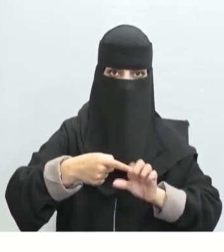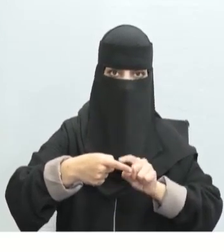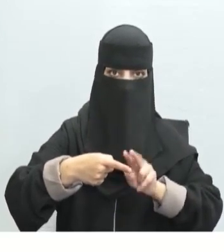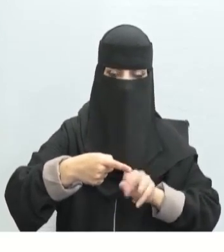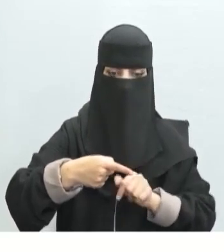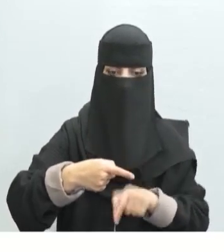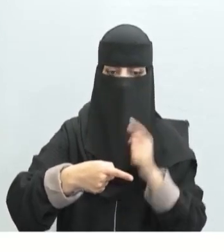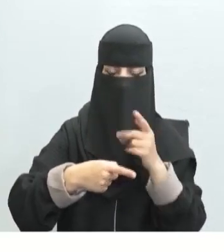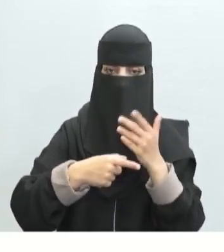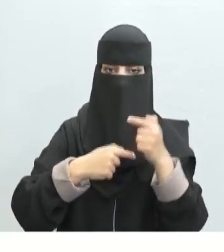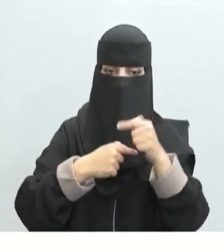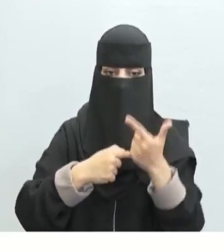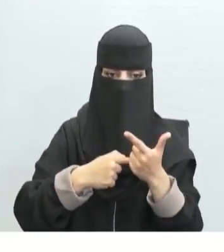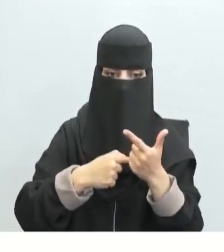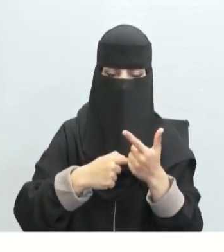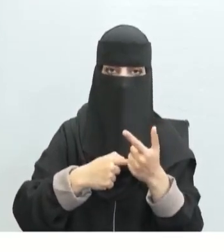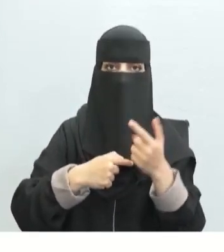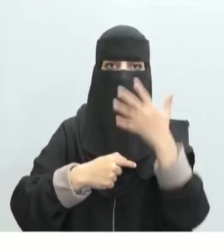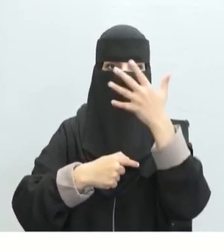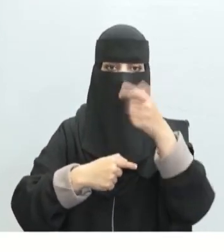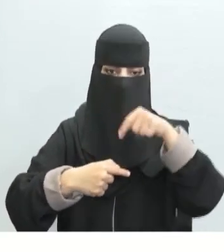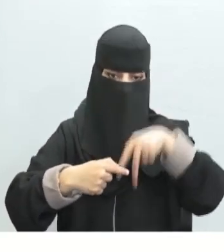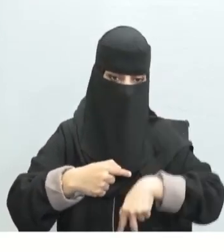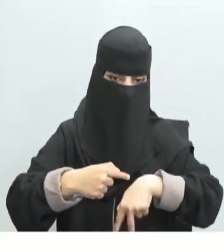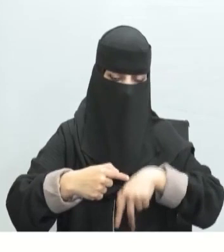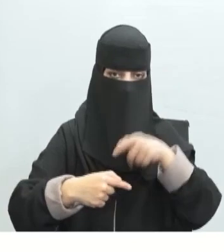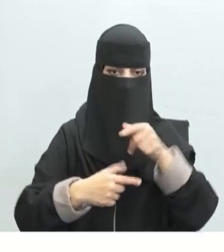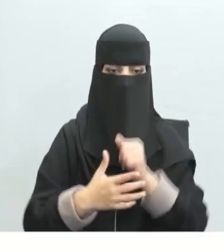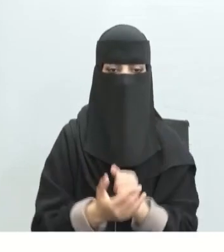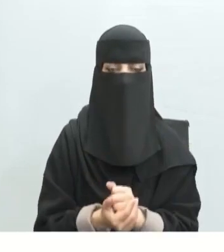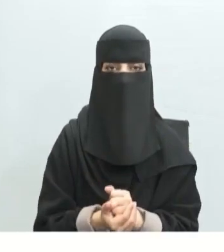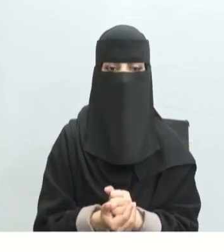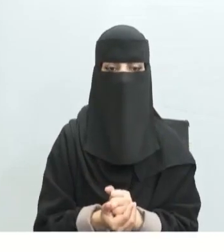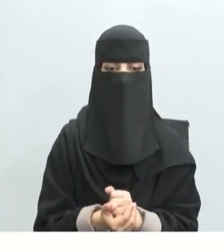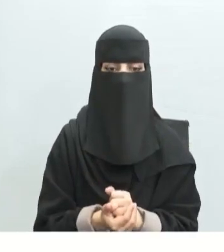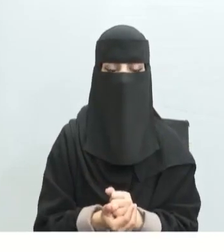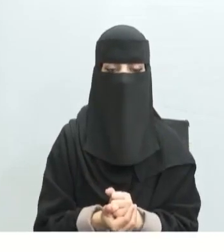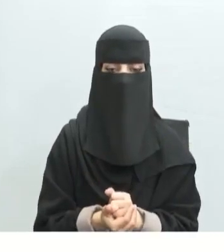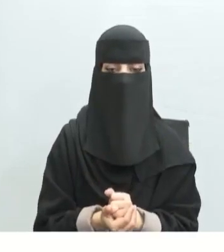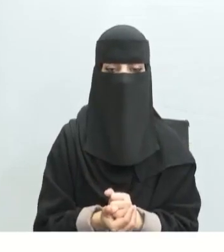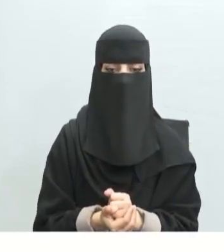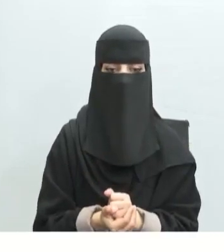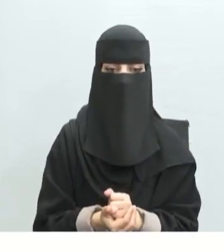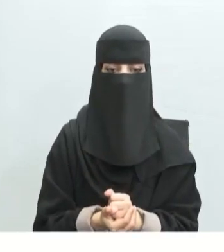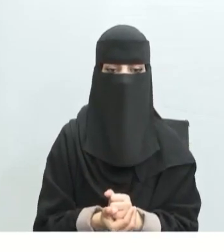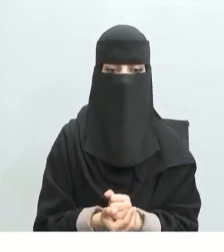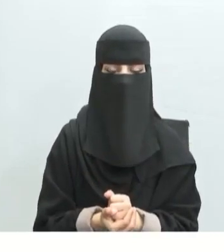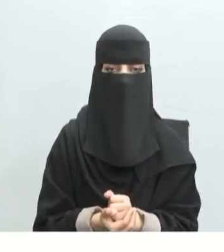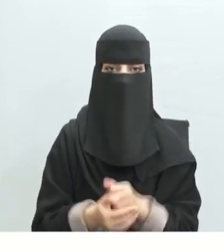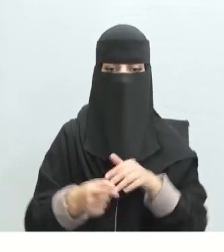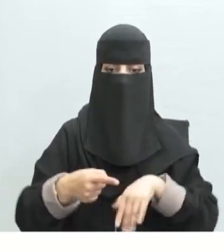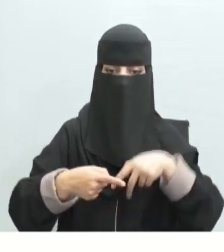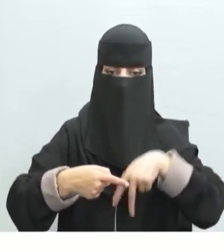8 معناته ان المقابل هو يعني يعادل 5 والوتر